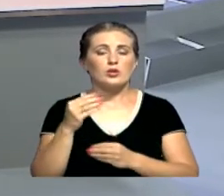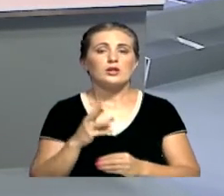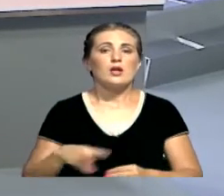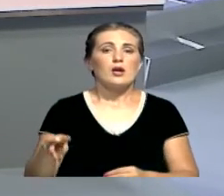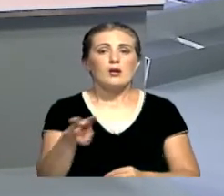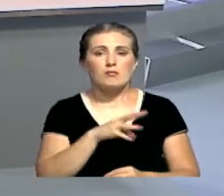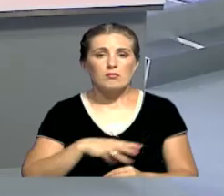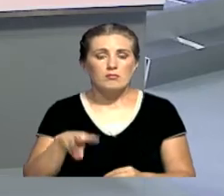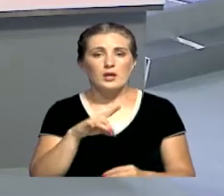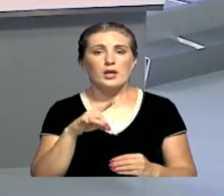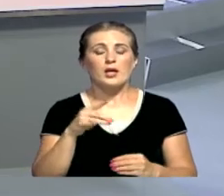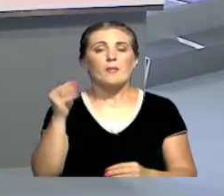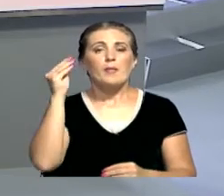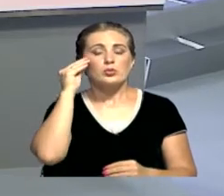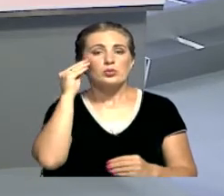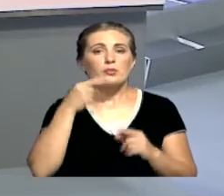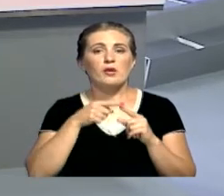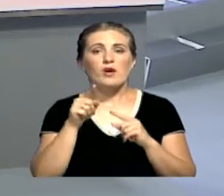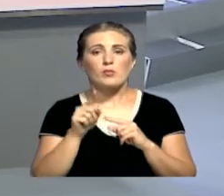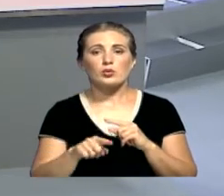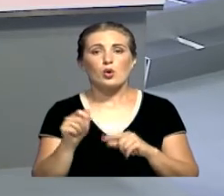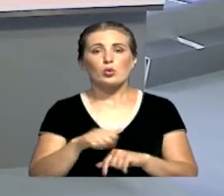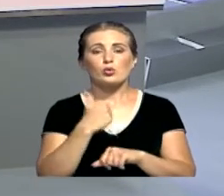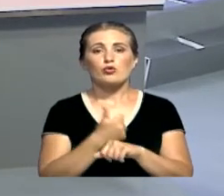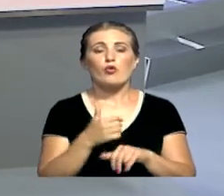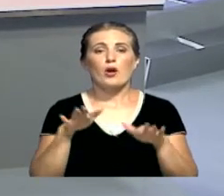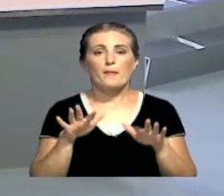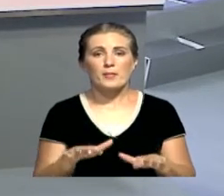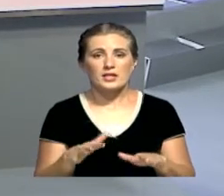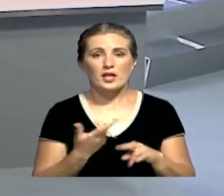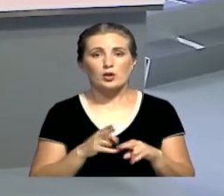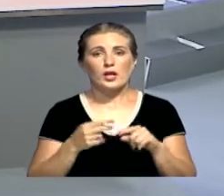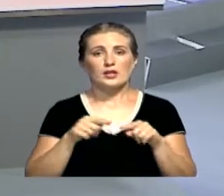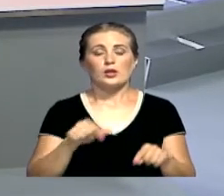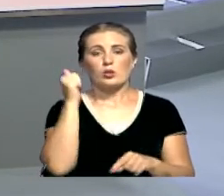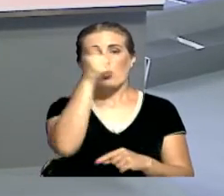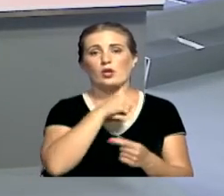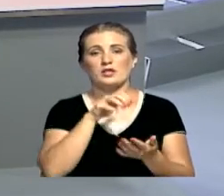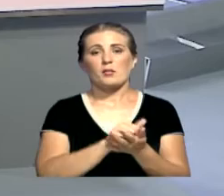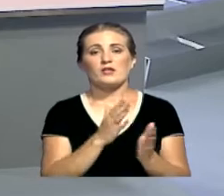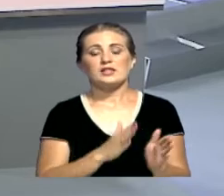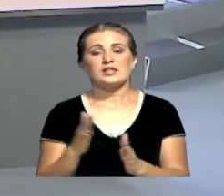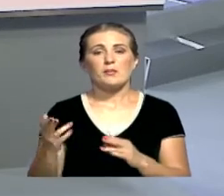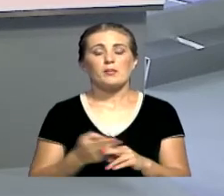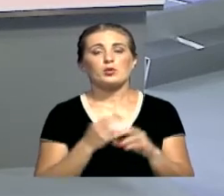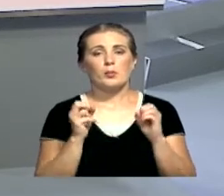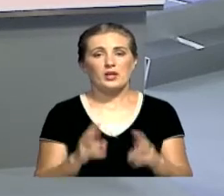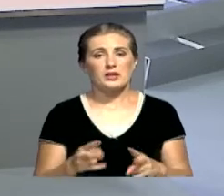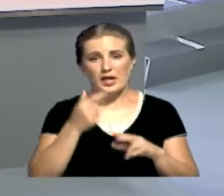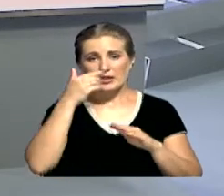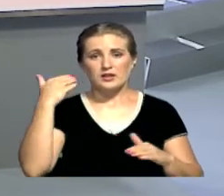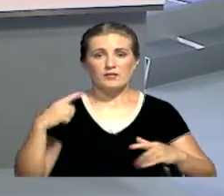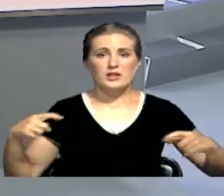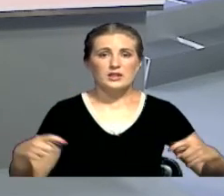как бы подразумеваем то ключевое место которое этот город занимает в системе безопасности недавний скандал